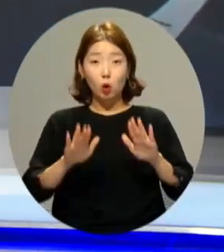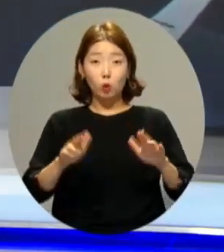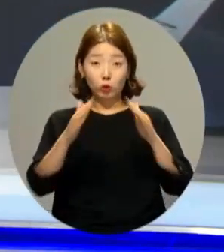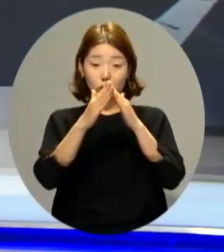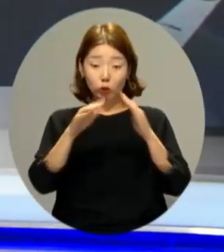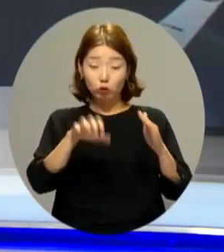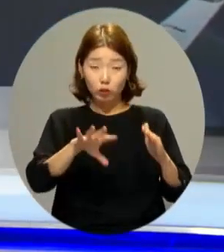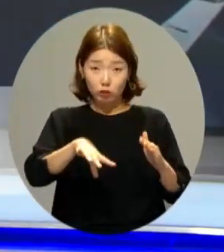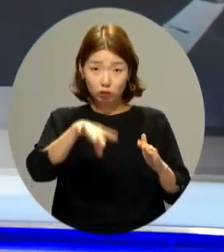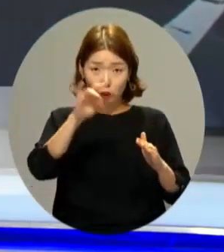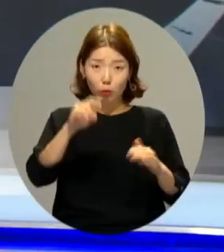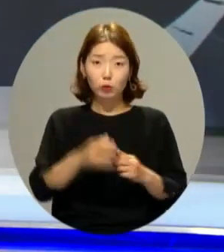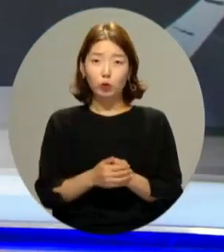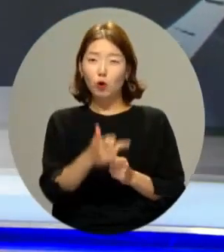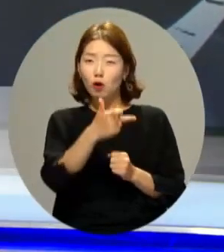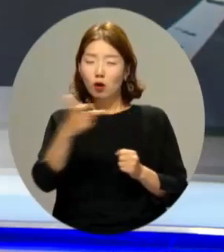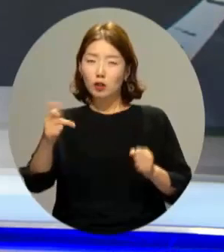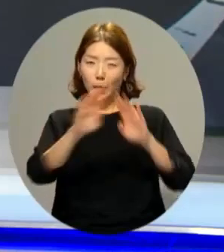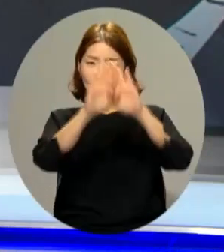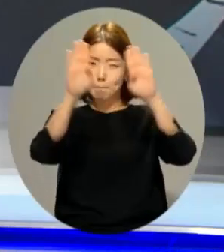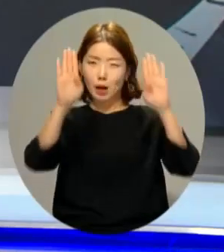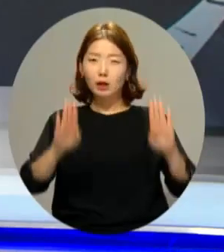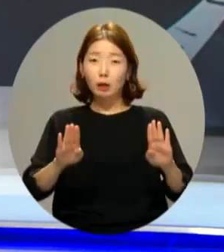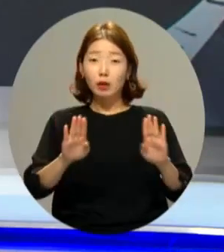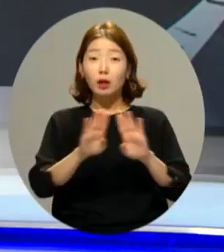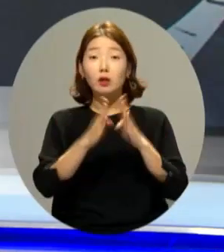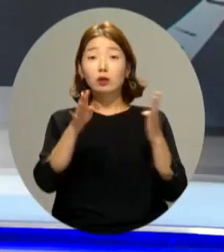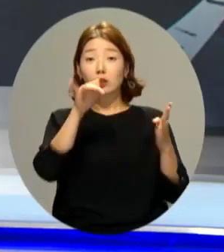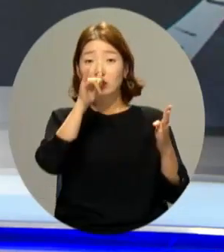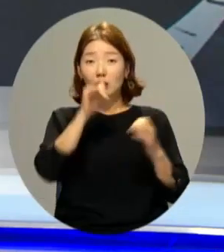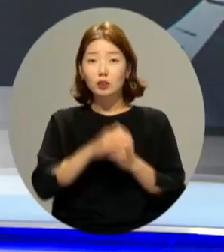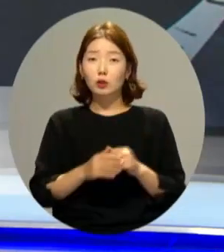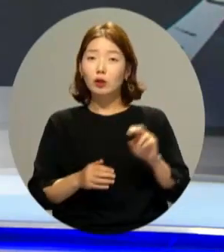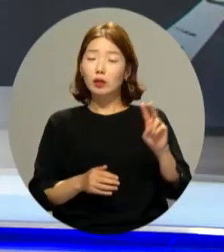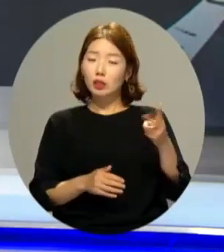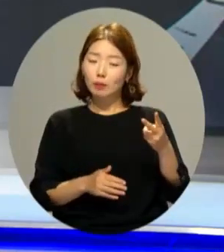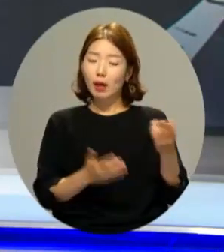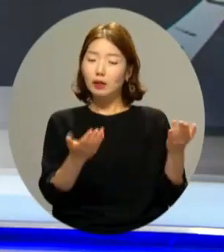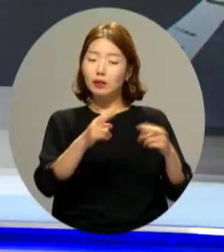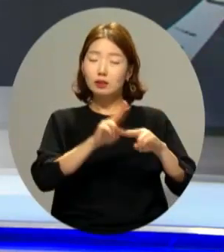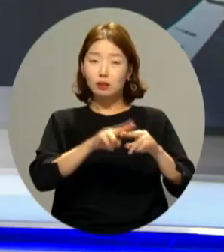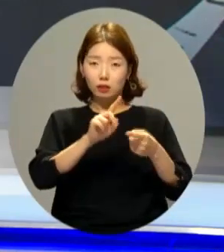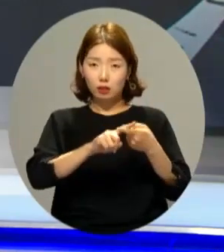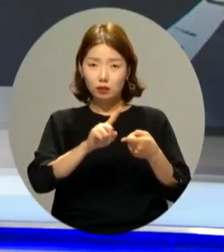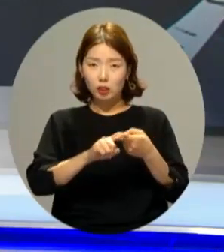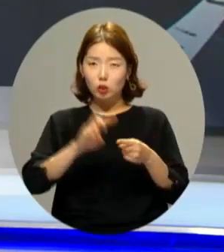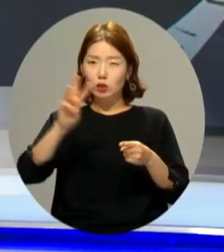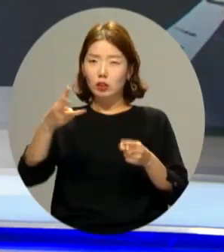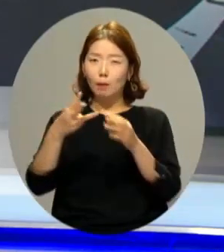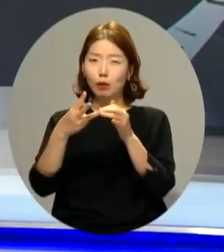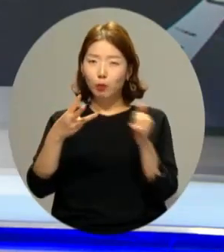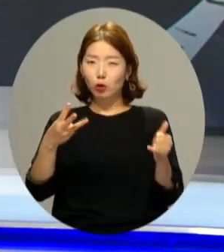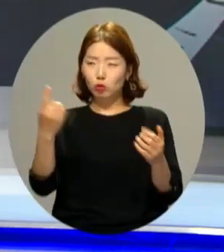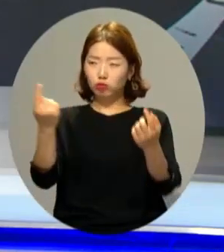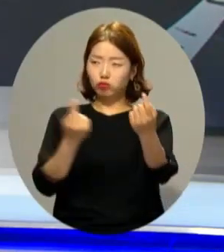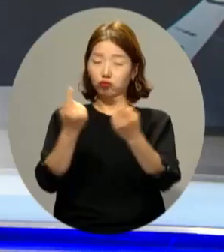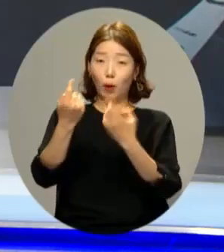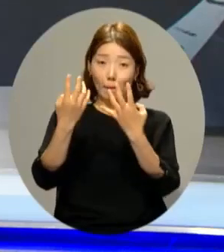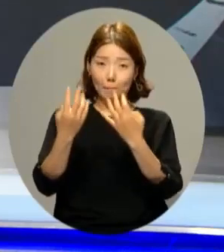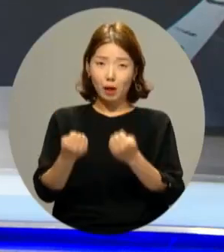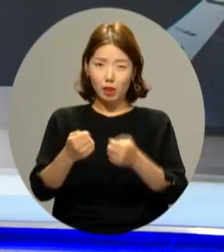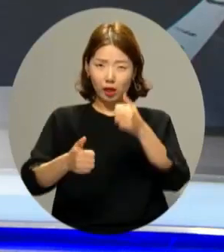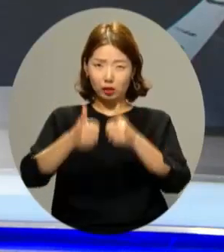전주에서 처음으로 대규모 취업 박람회가 열렸는데요 약 200개 일자리를 놓고 300명 가까운 인파가